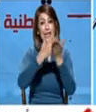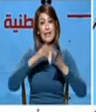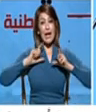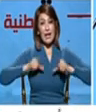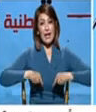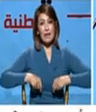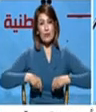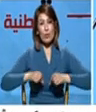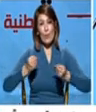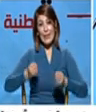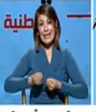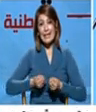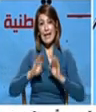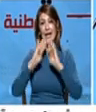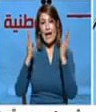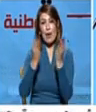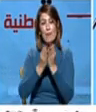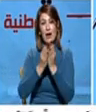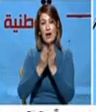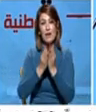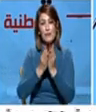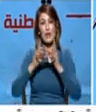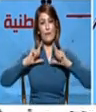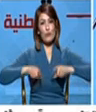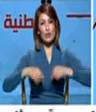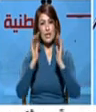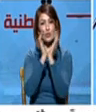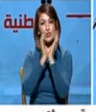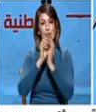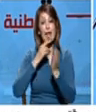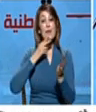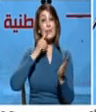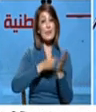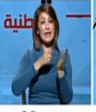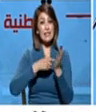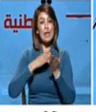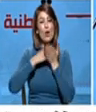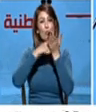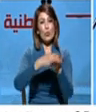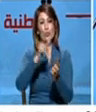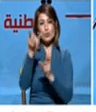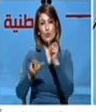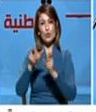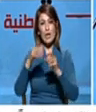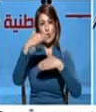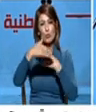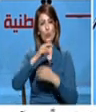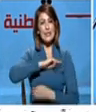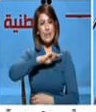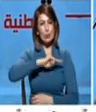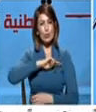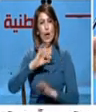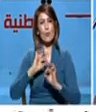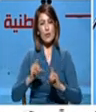معالي وزير الشؤون الاجتماعيه اللي تدرس الملف وت اذن بصرف عن طريق الصندوق الوطني للضمان الاجتماعي والصندوق الوطني للضمان الاجتماعي يعني في